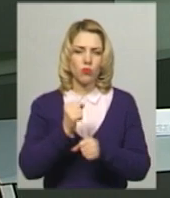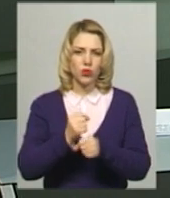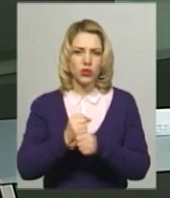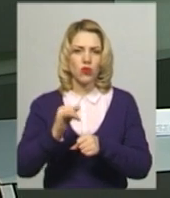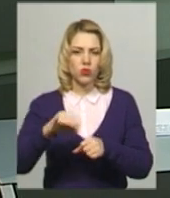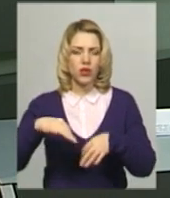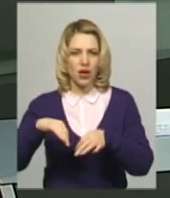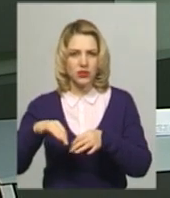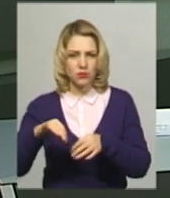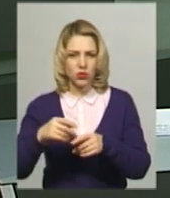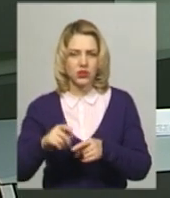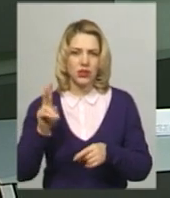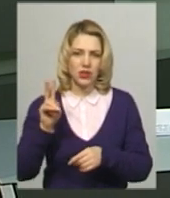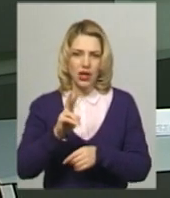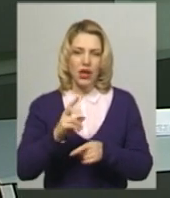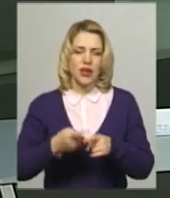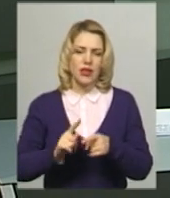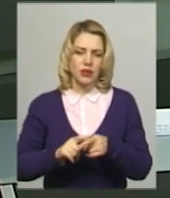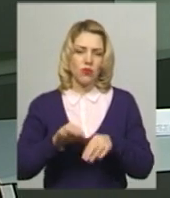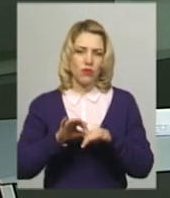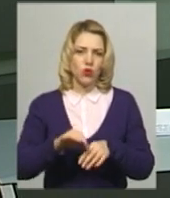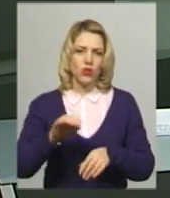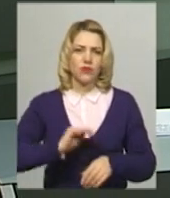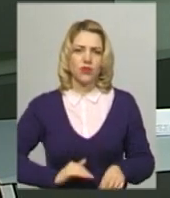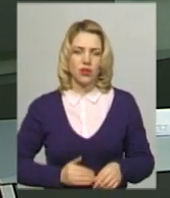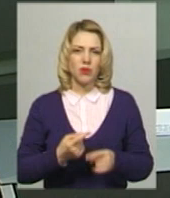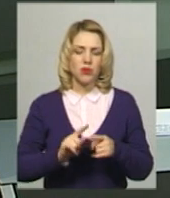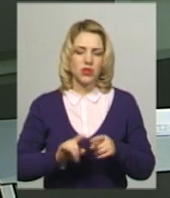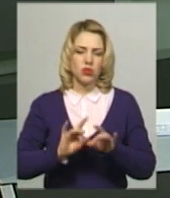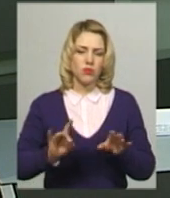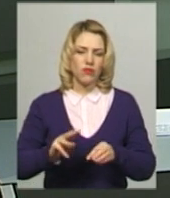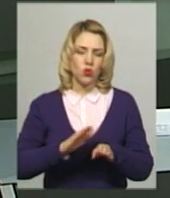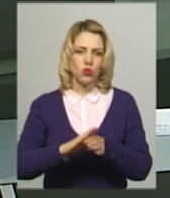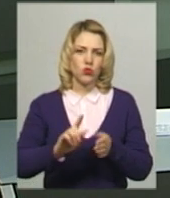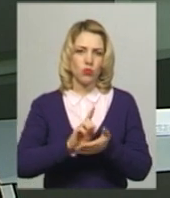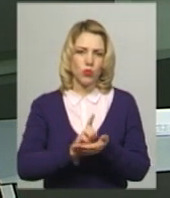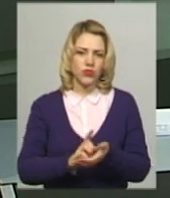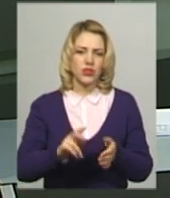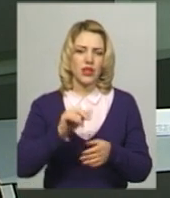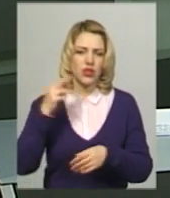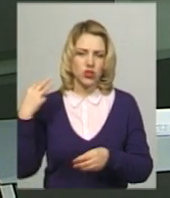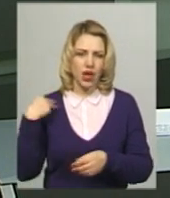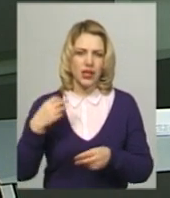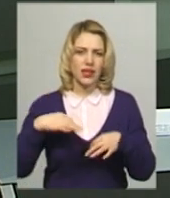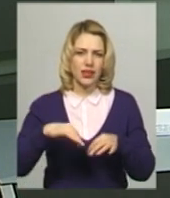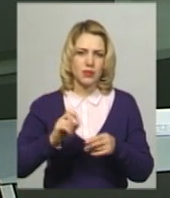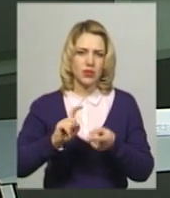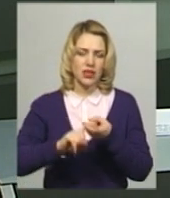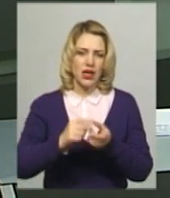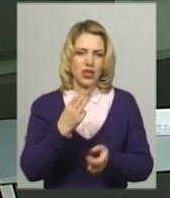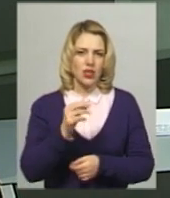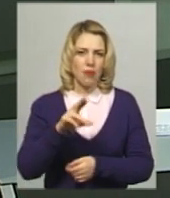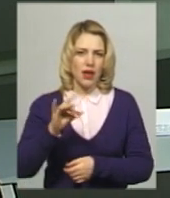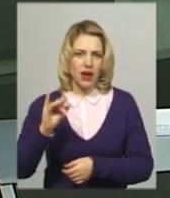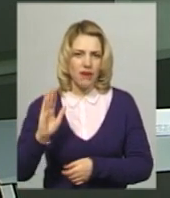проводить компанія, що виграла тендер. Про це розповів виконуючий обов'язки начальника міського управління транспорту і зв'язку Сергій Шепорев. За